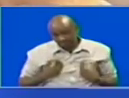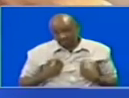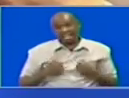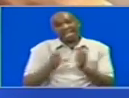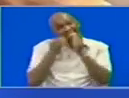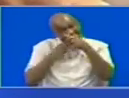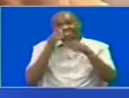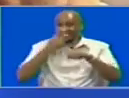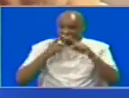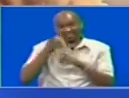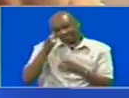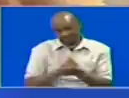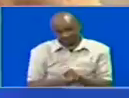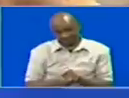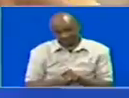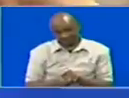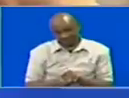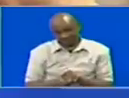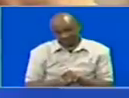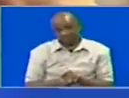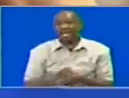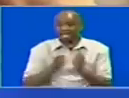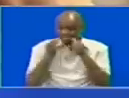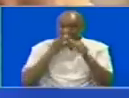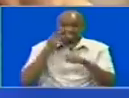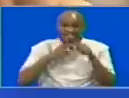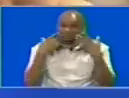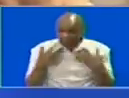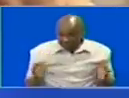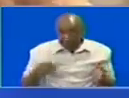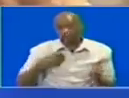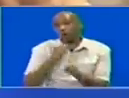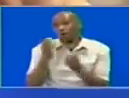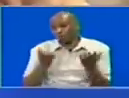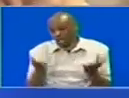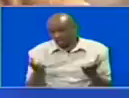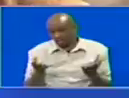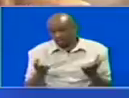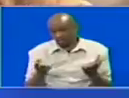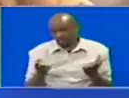18. Na kwa hiyo miaka 18 nikuja nikafanya kazi kama